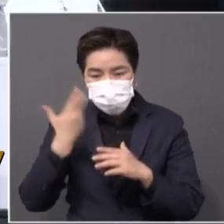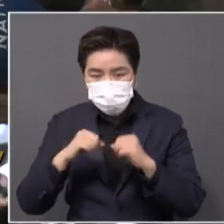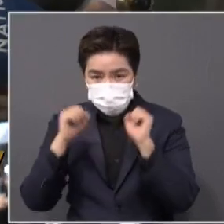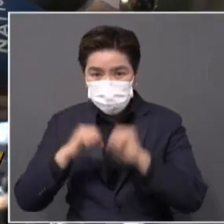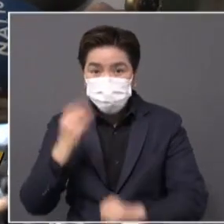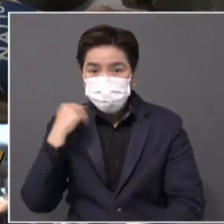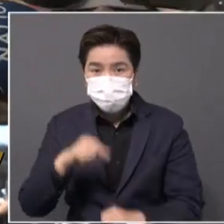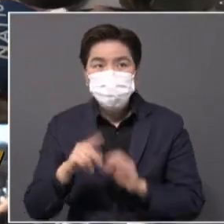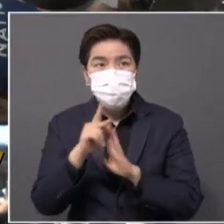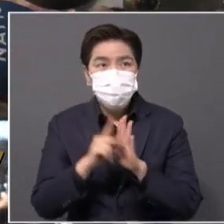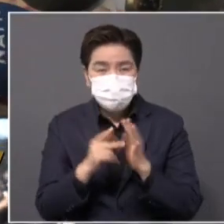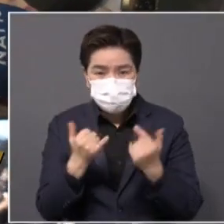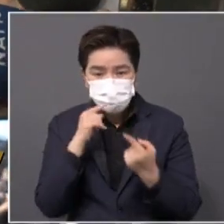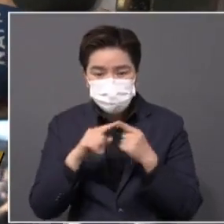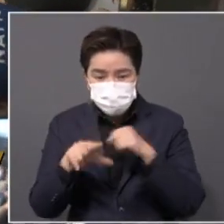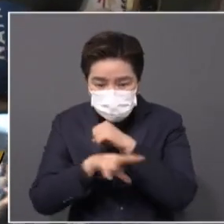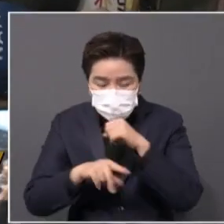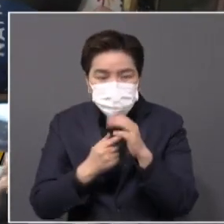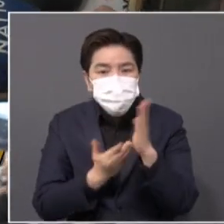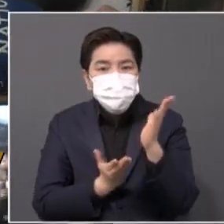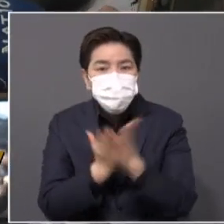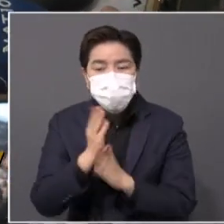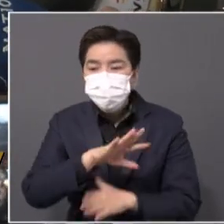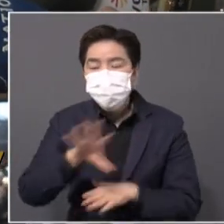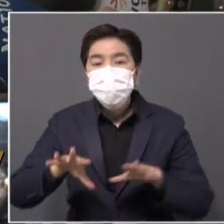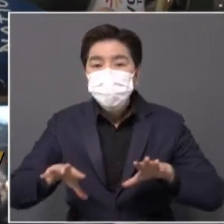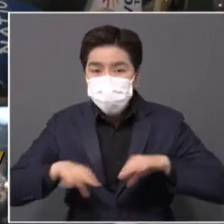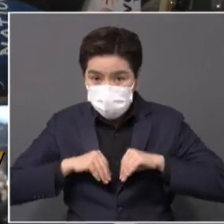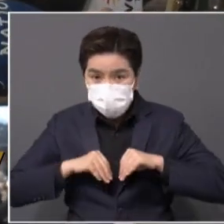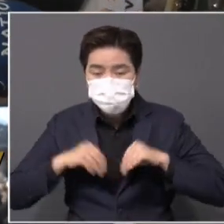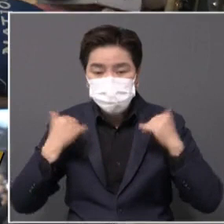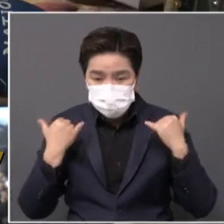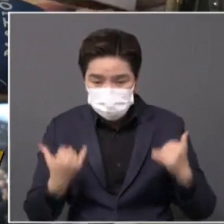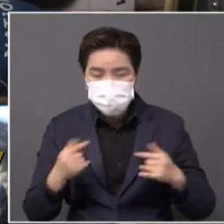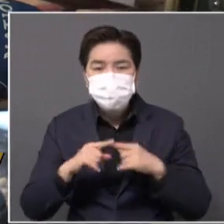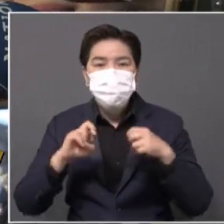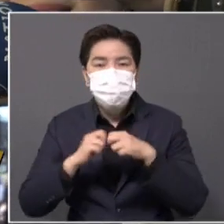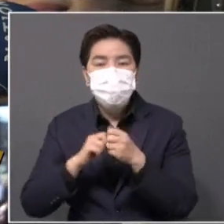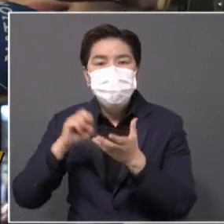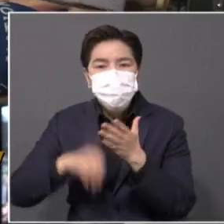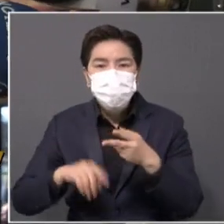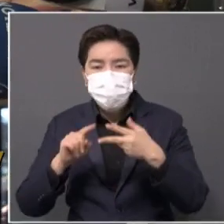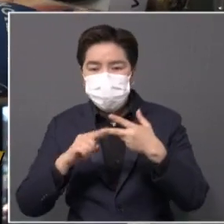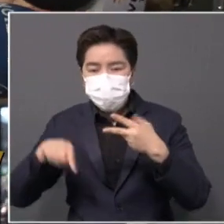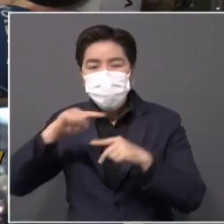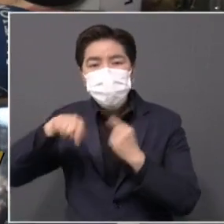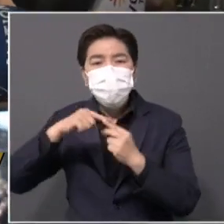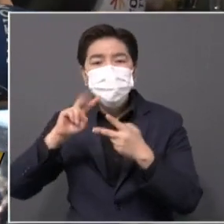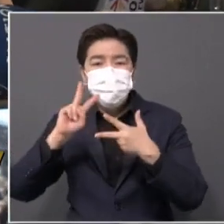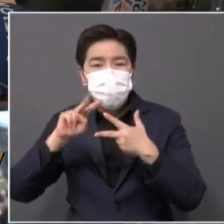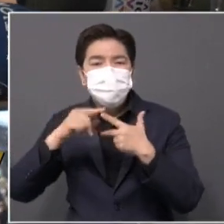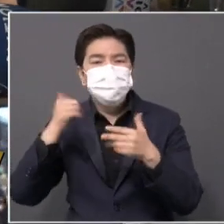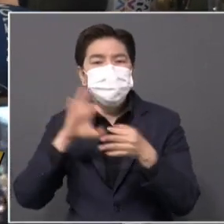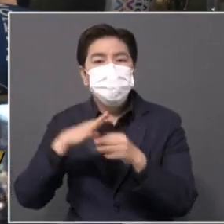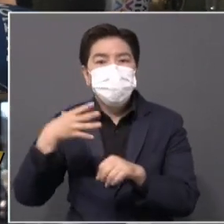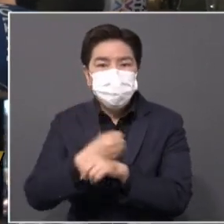โรมมติรับประกันร่างกฎหมายดังกล่าวกัญชากัญชงทุกพรรคก็รับหลักการแต่มาคร่อมในวาระที่ 2ซึ่งเป็นเรื่องทางการเมือง